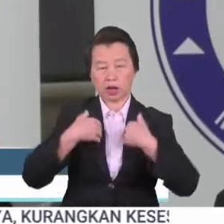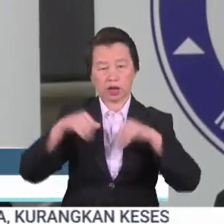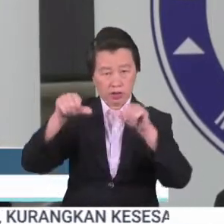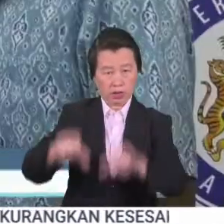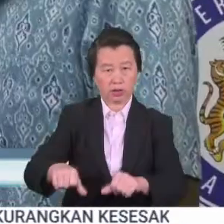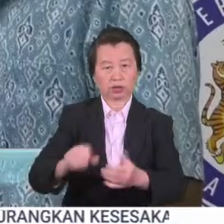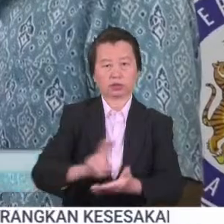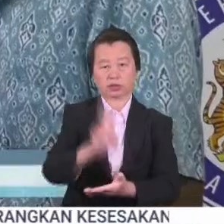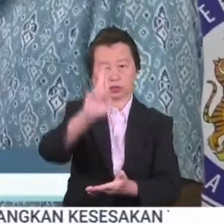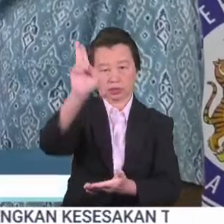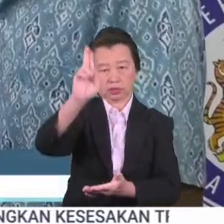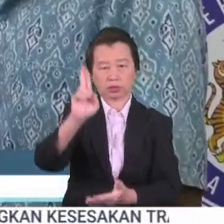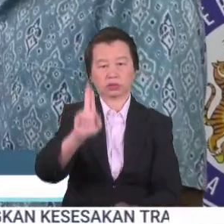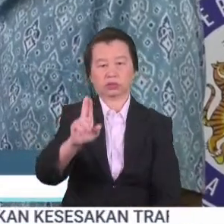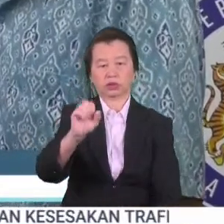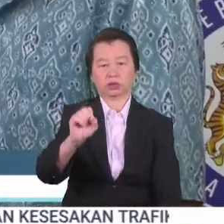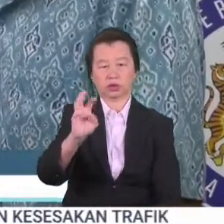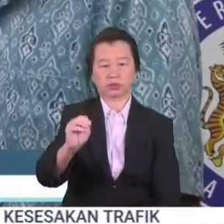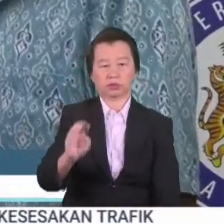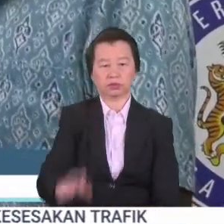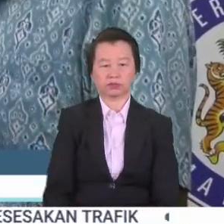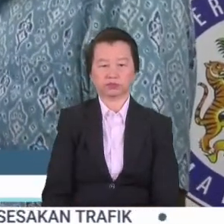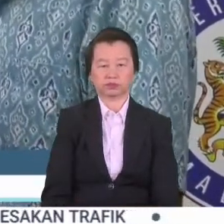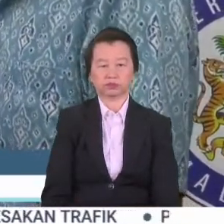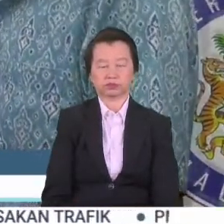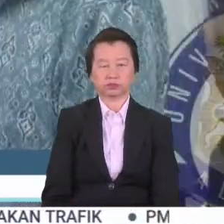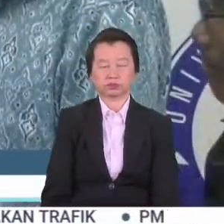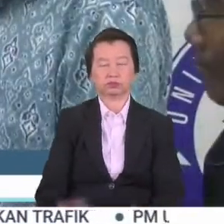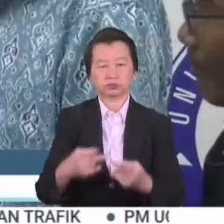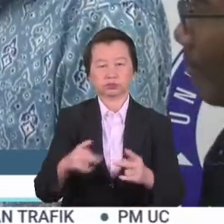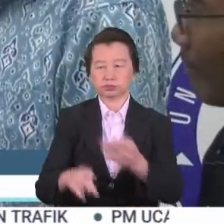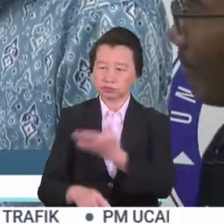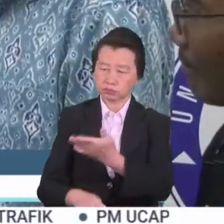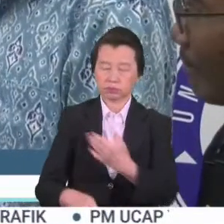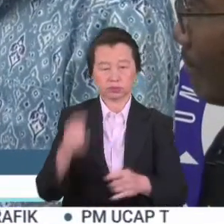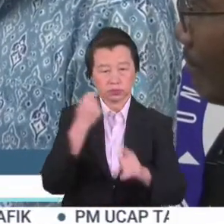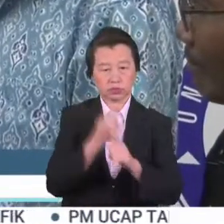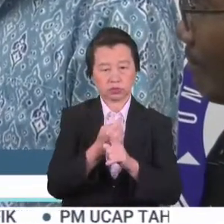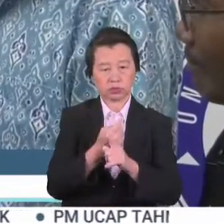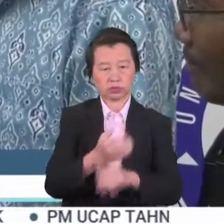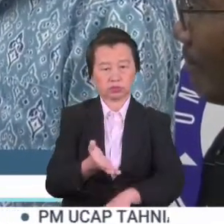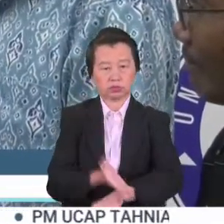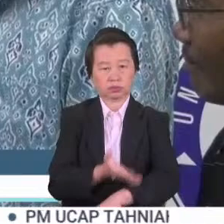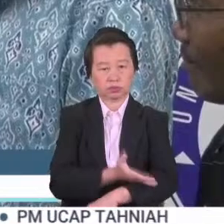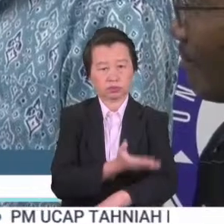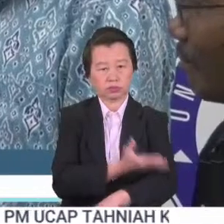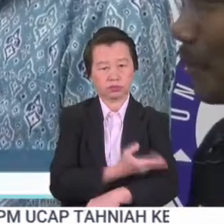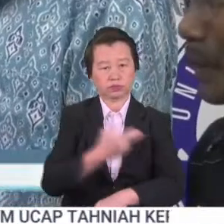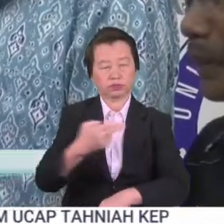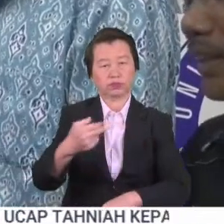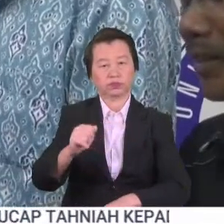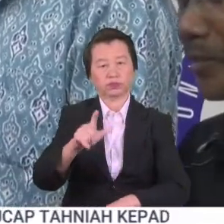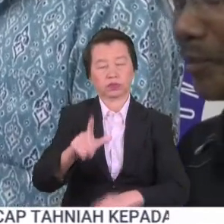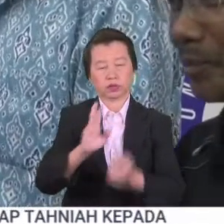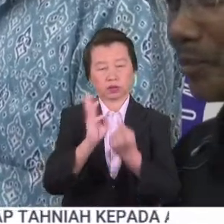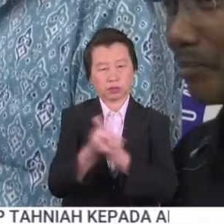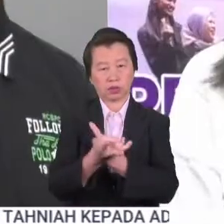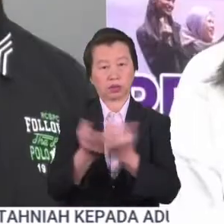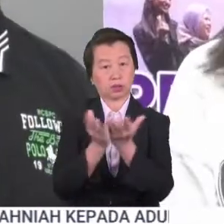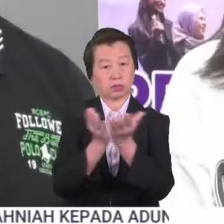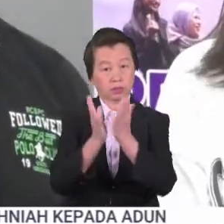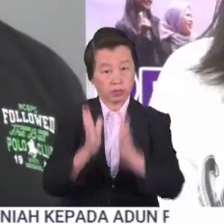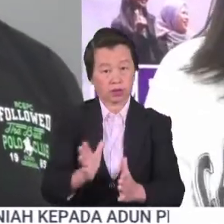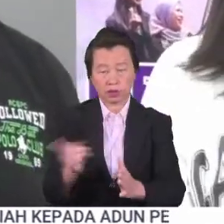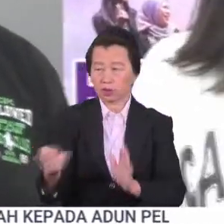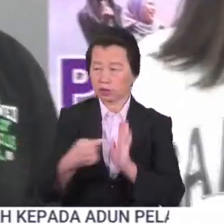di Universiti inisiatif USM ini bertujuan untuk memperkasa hal ehwal dan kebajikan pelajar